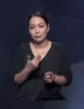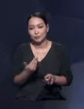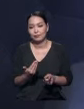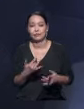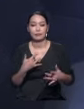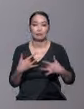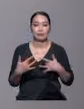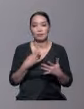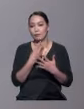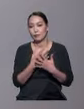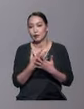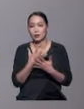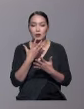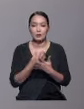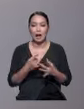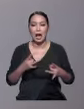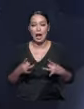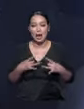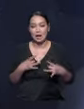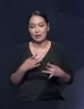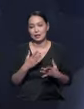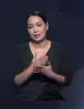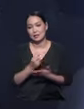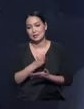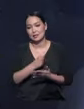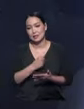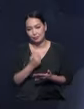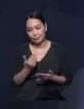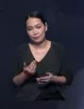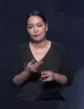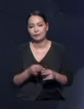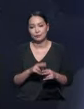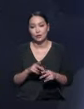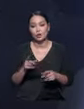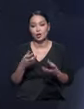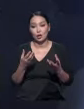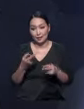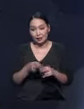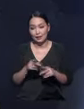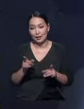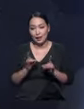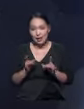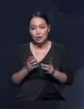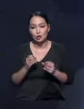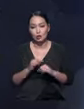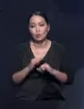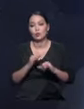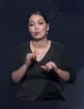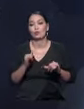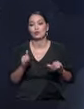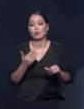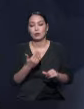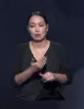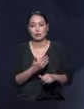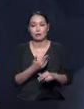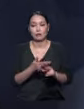свою агрессию. Но вот сама игра, как бы, она не усиливает их желание агрессировать просто в мире в